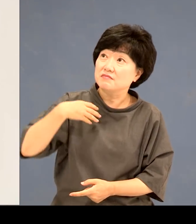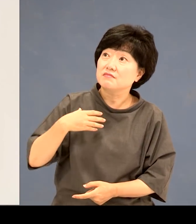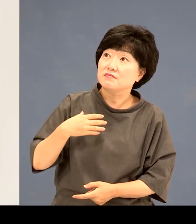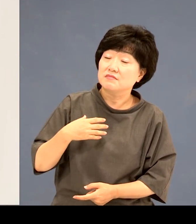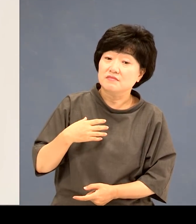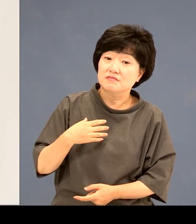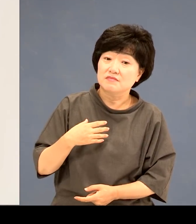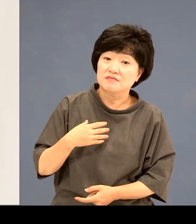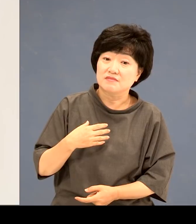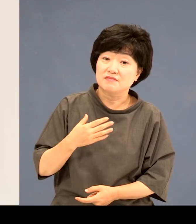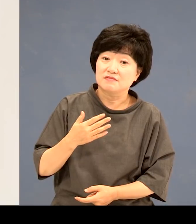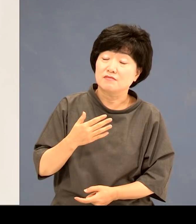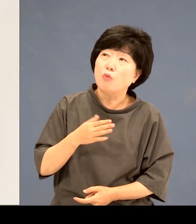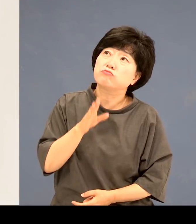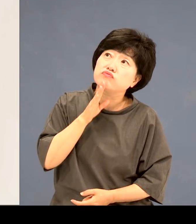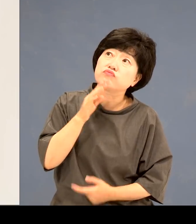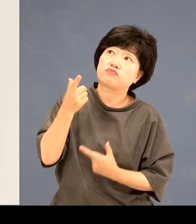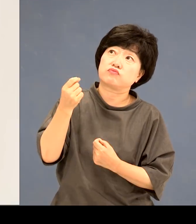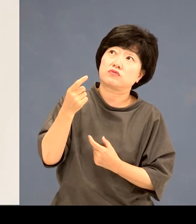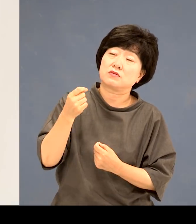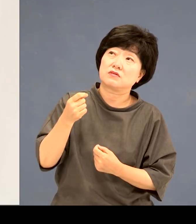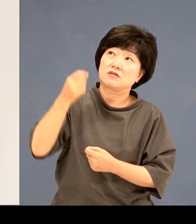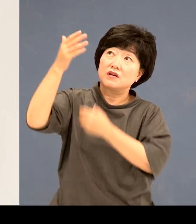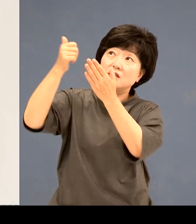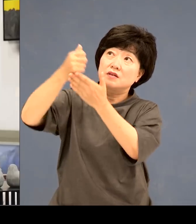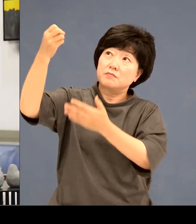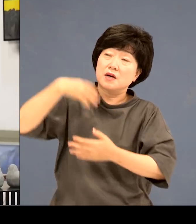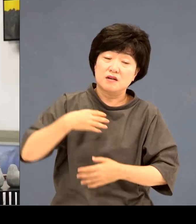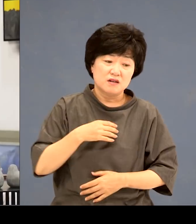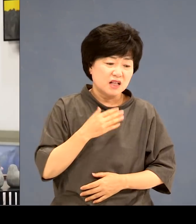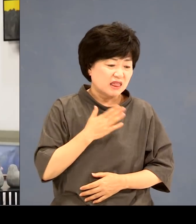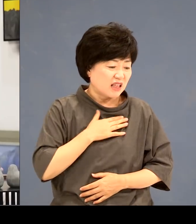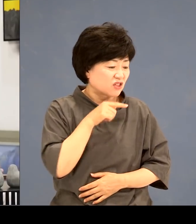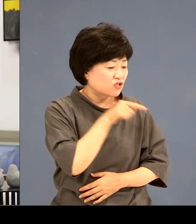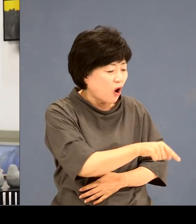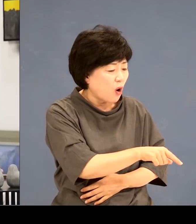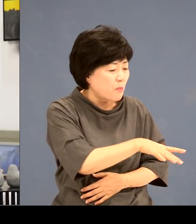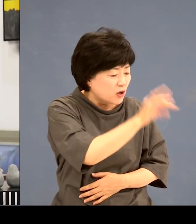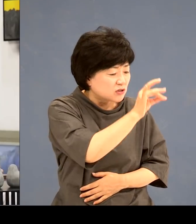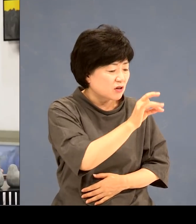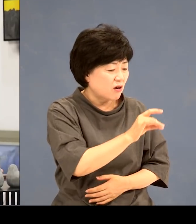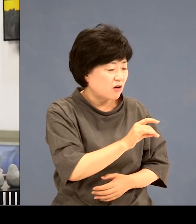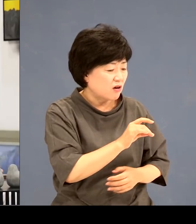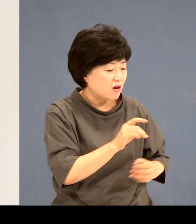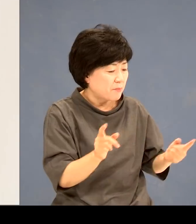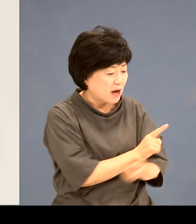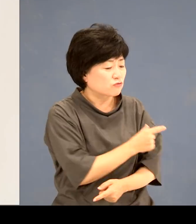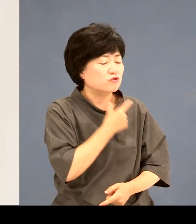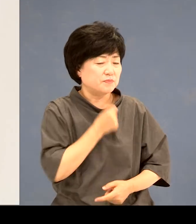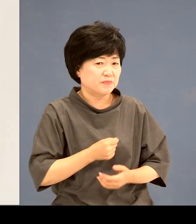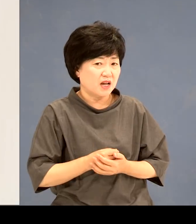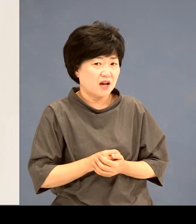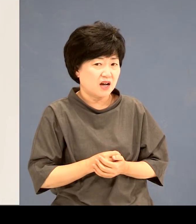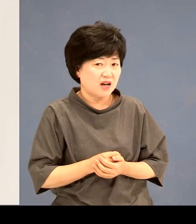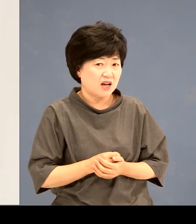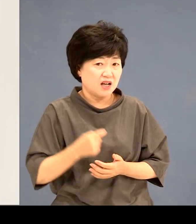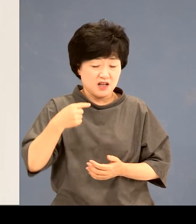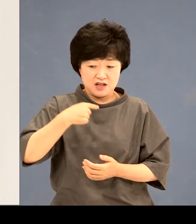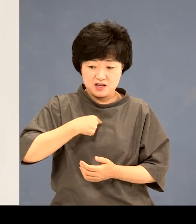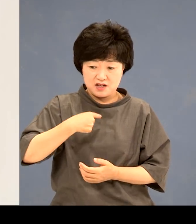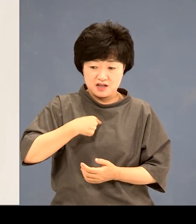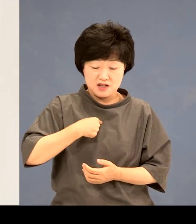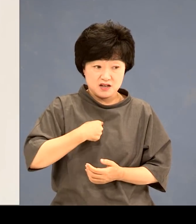싶지? 그럼요 주님. 나는 너부터 먼저 바꾸고 싶다. 아들아 나는 너부터 먼저 선교하고